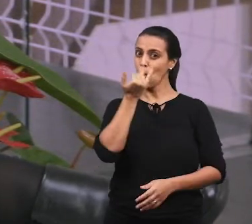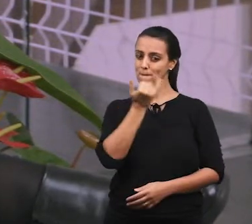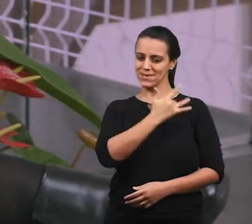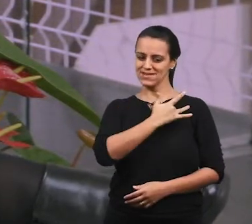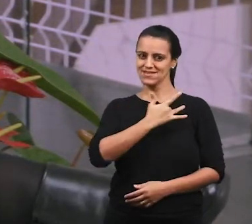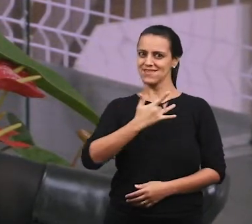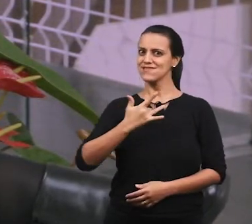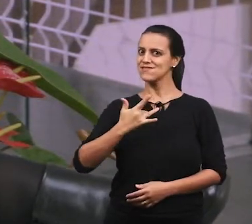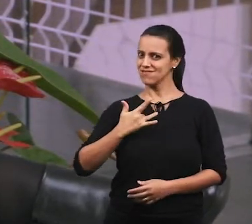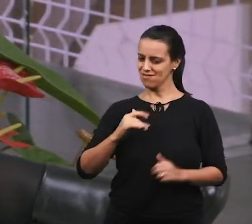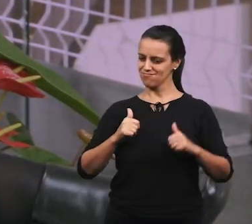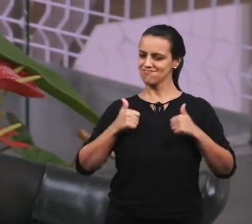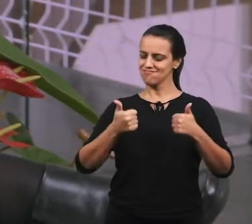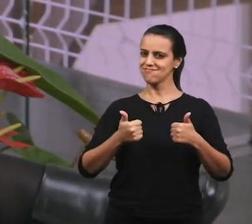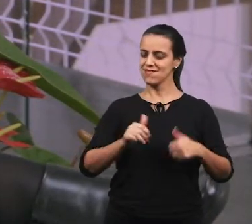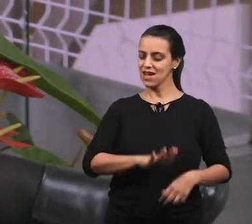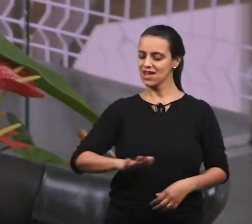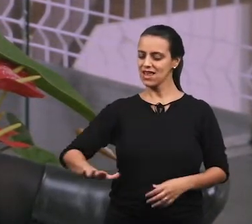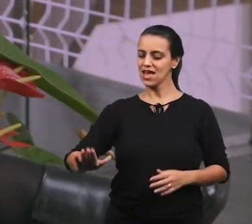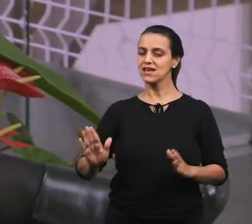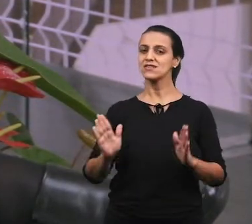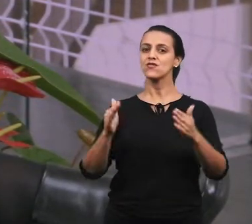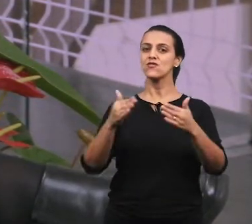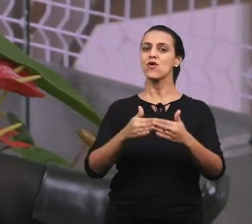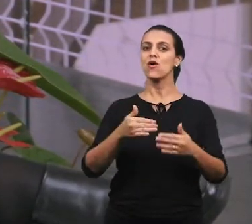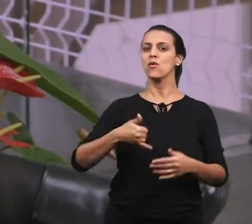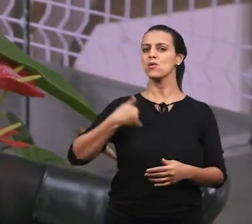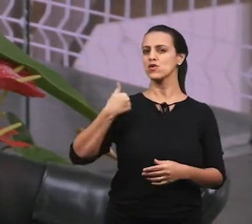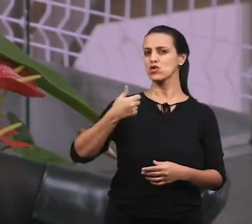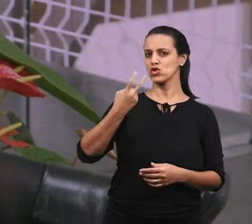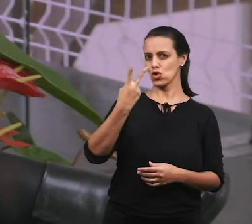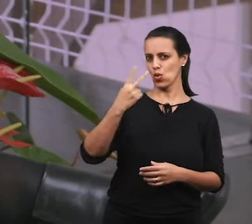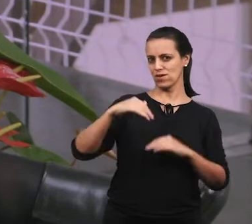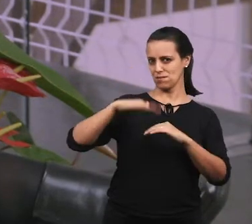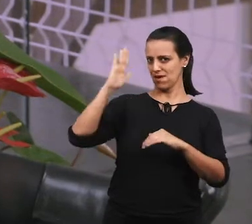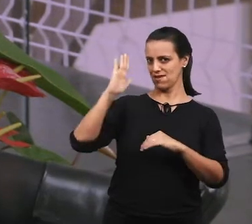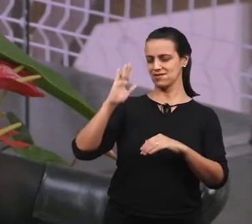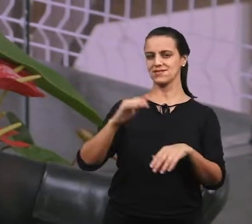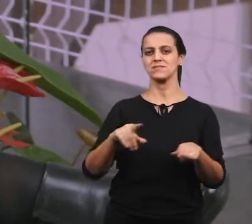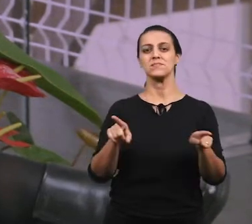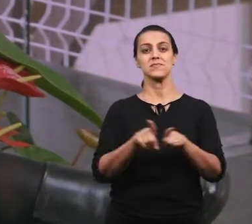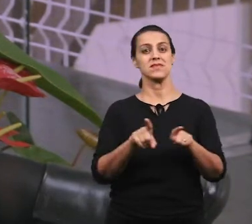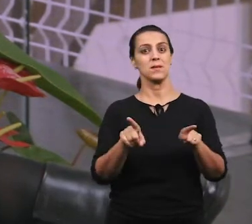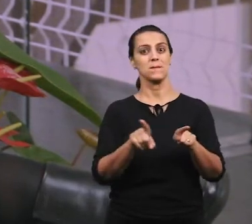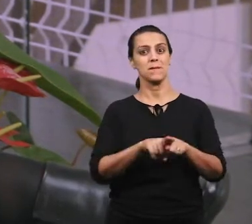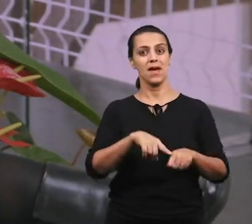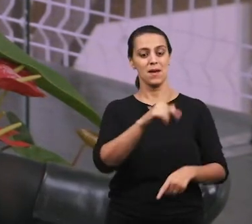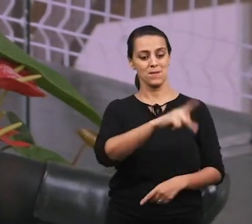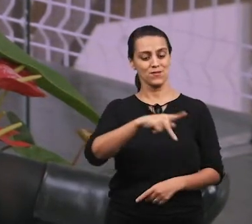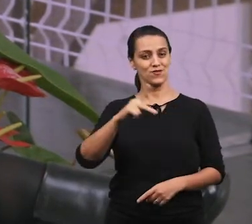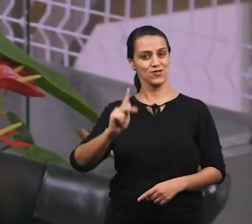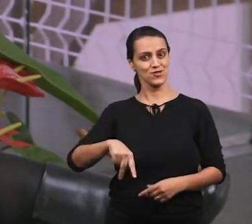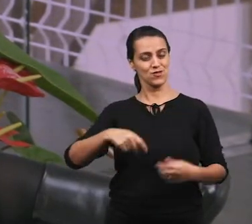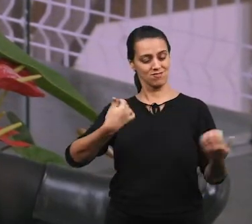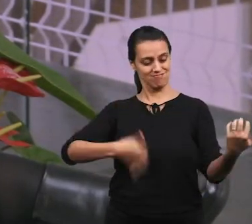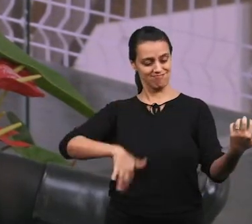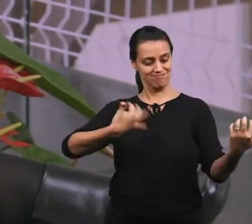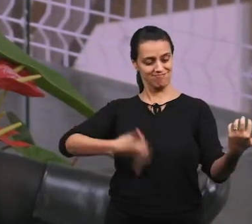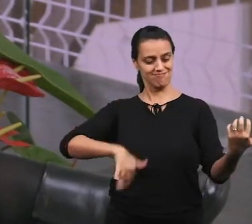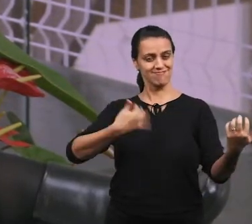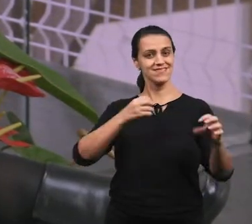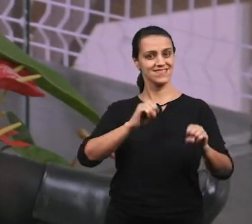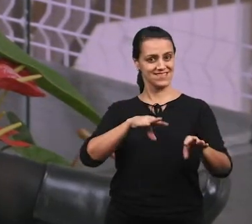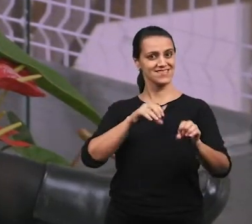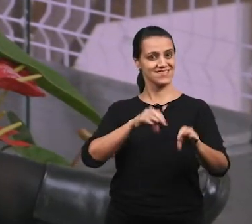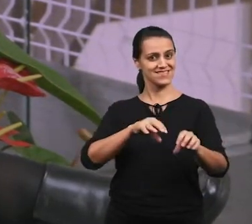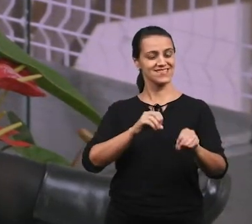«Организация и методы» наша сестра Луани, она поделится с нами о питании для малышей и на занятии